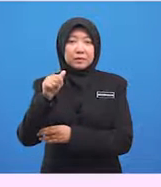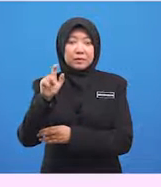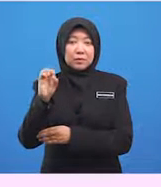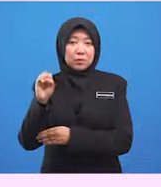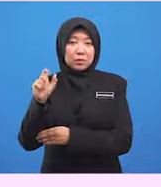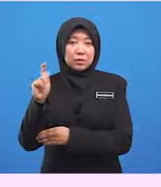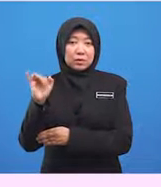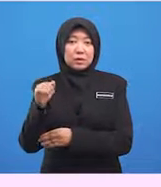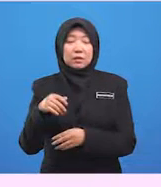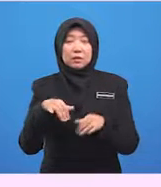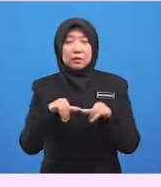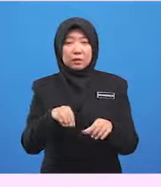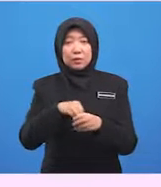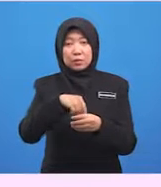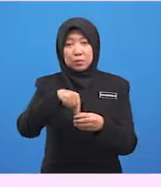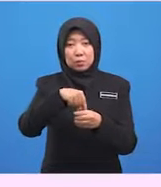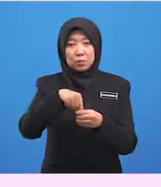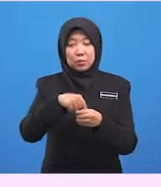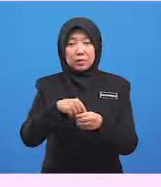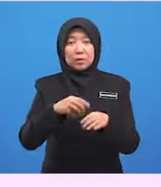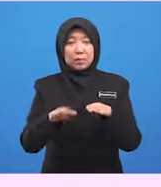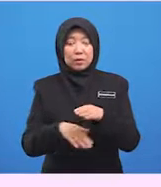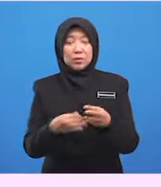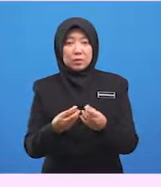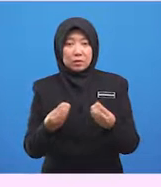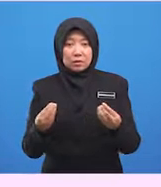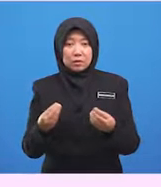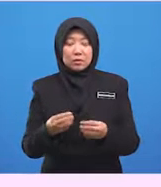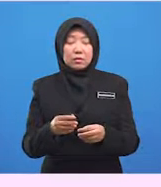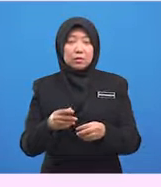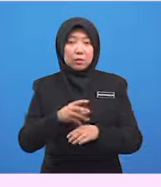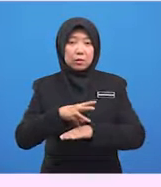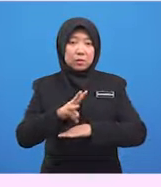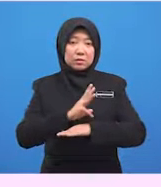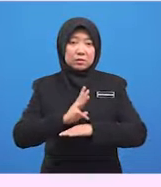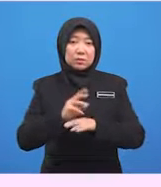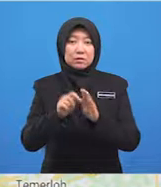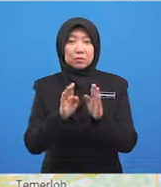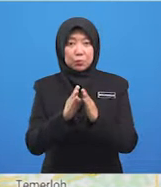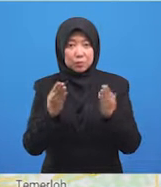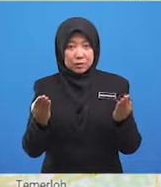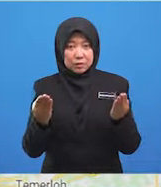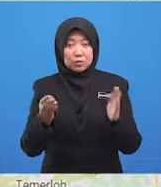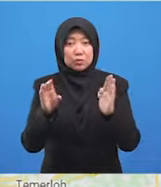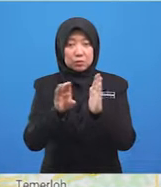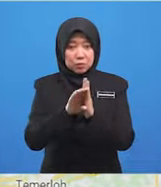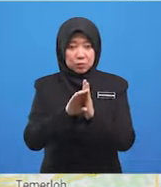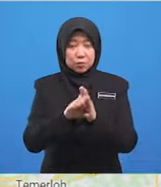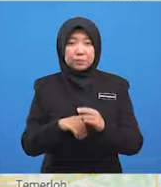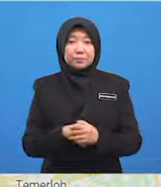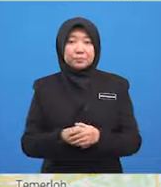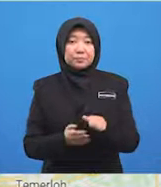tinggal di dalam gua lubang bawah tanah dan kawasan terbuka sebagai contoh